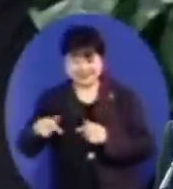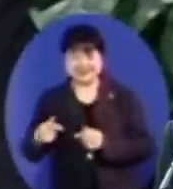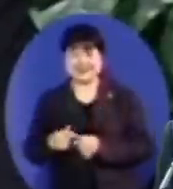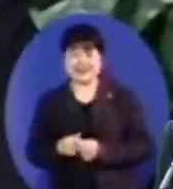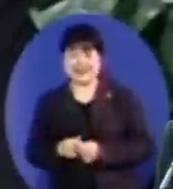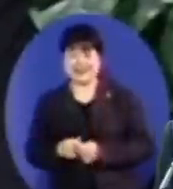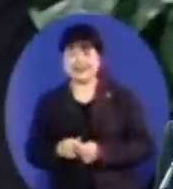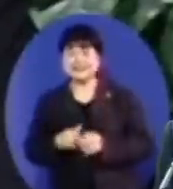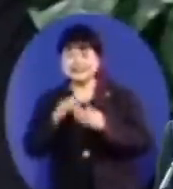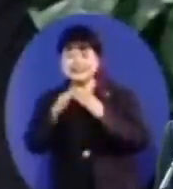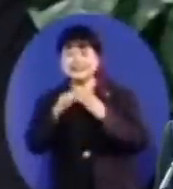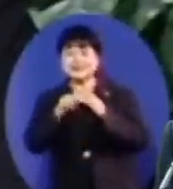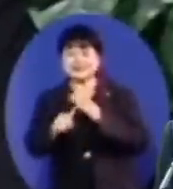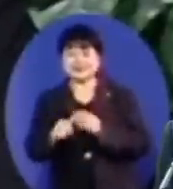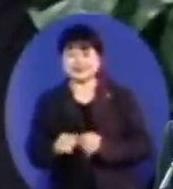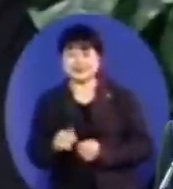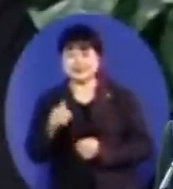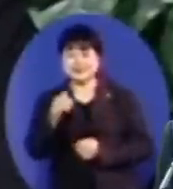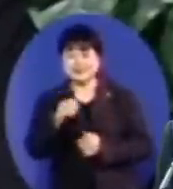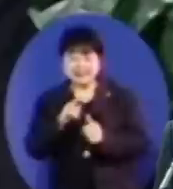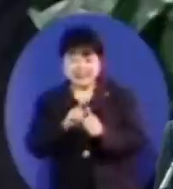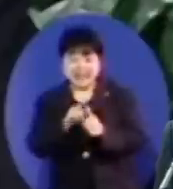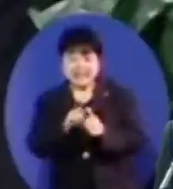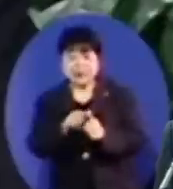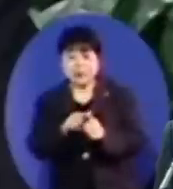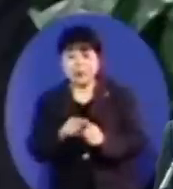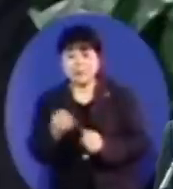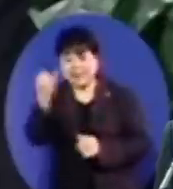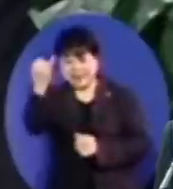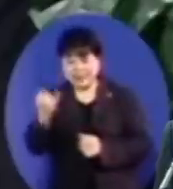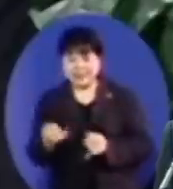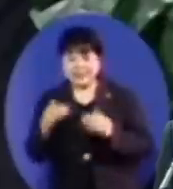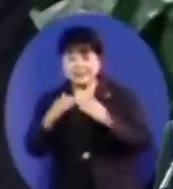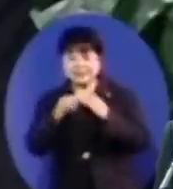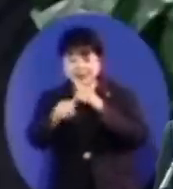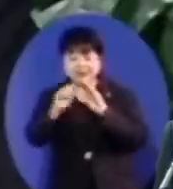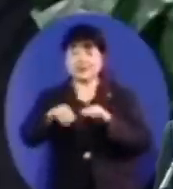베다니에 나사로와 마리아와 마르다의 집에서 쉬셨습니다.